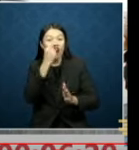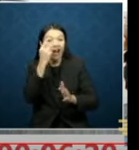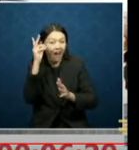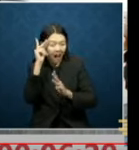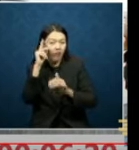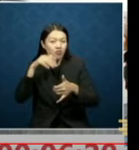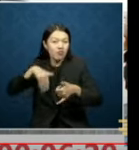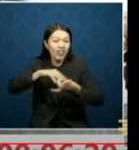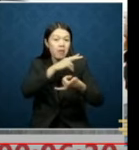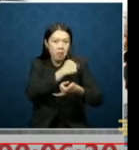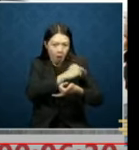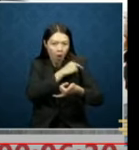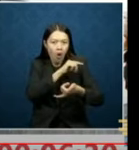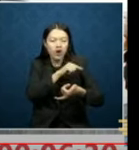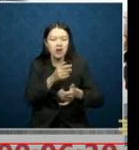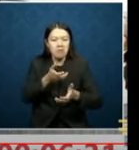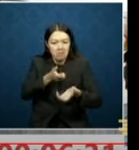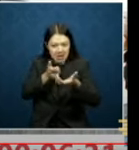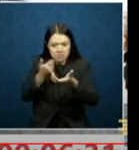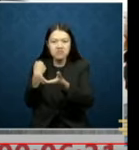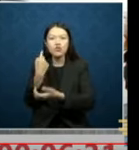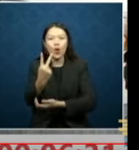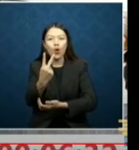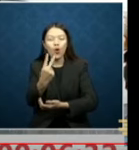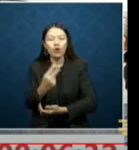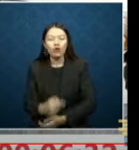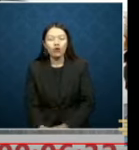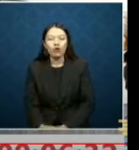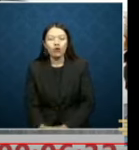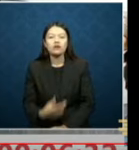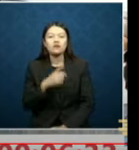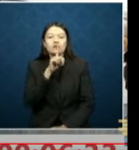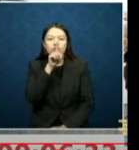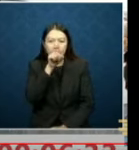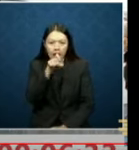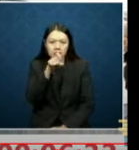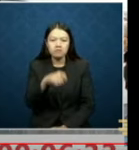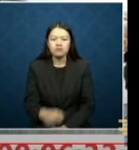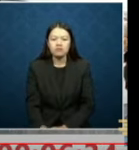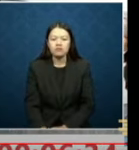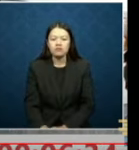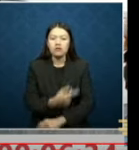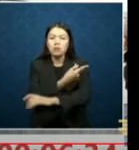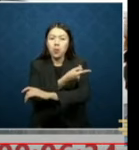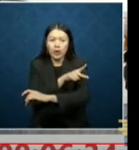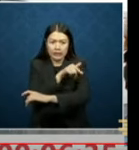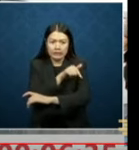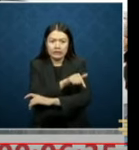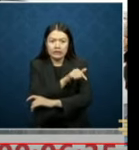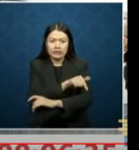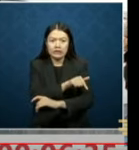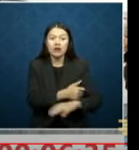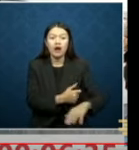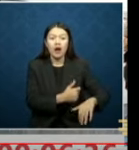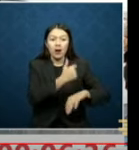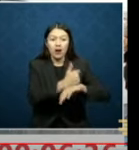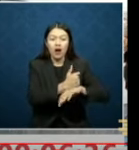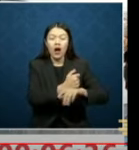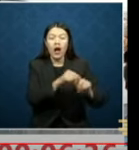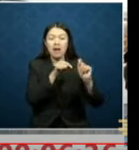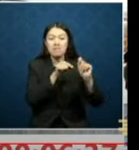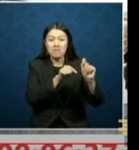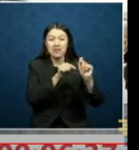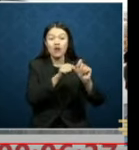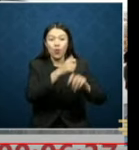อมีปืน2กระบอกผมขอถามว่าในพื้นที่จังหวัดภูเก็ตนายทะเบียนอำเภอหรือนายอ